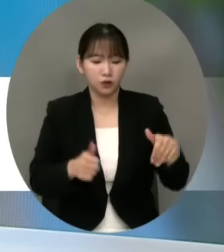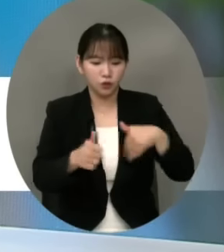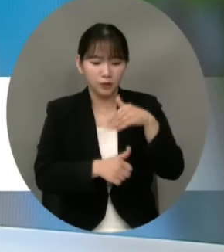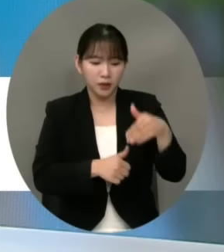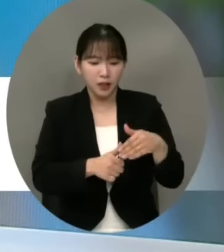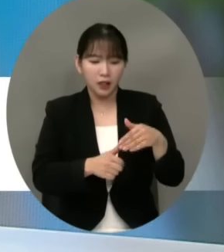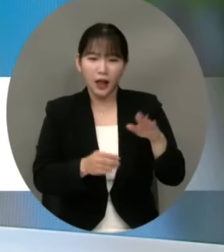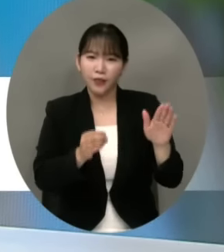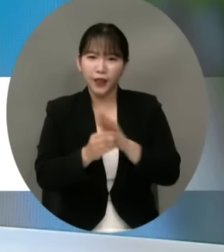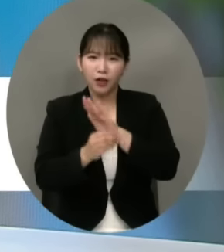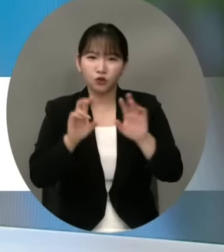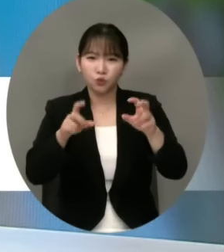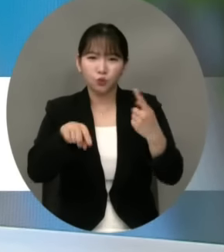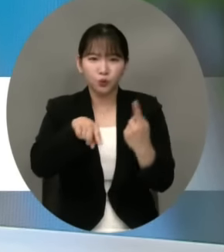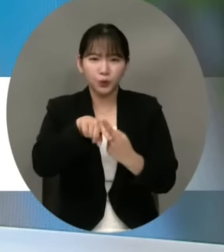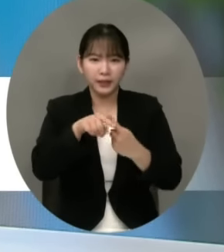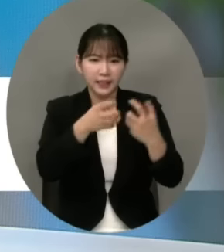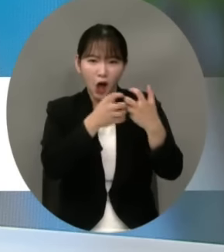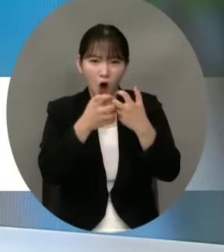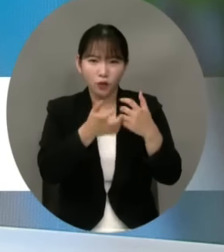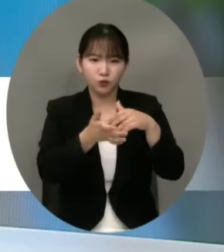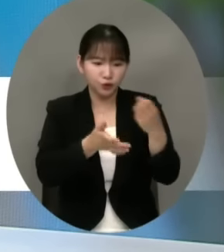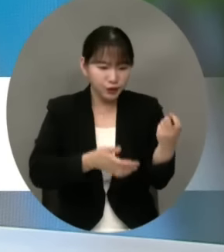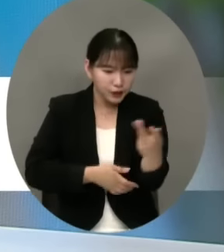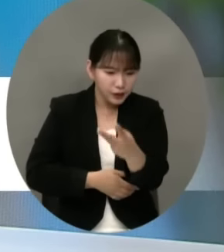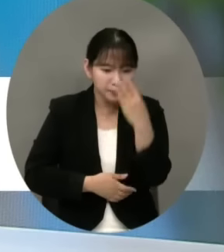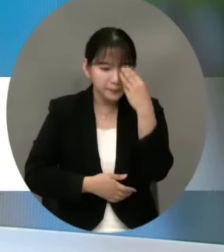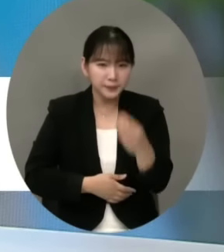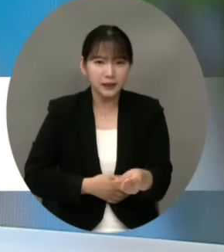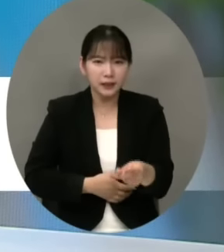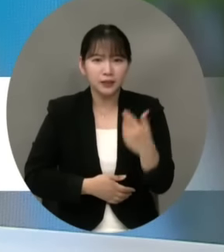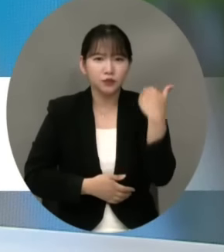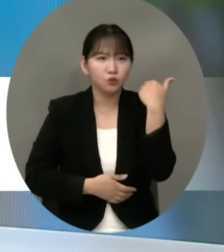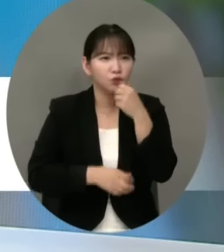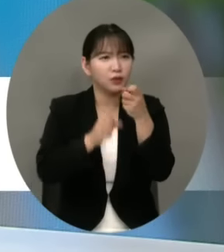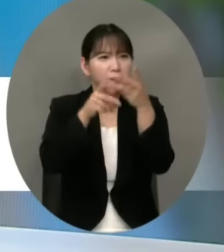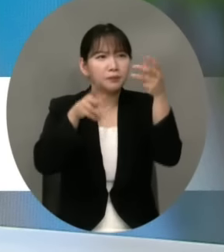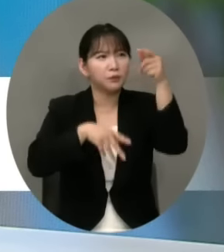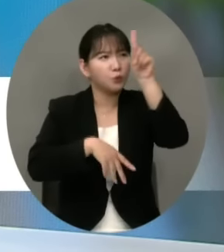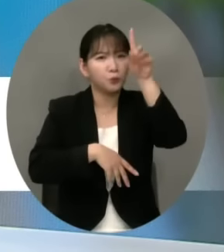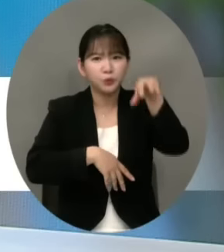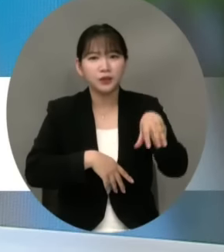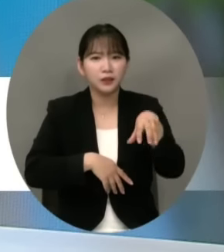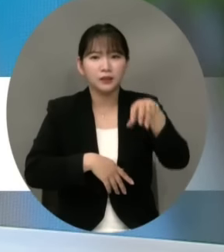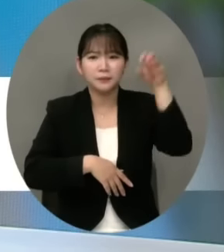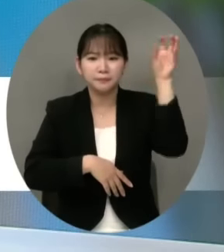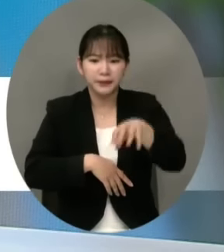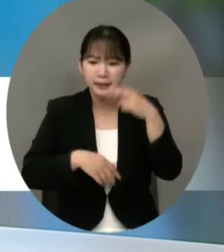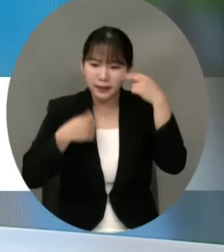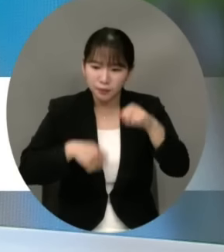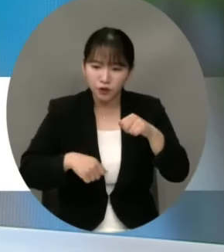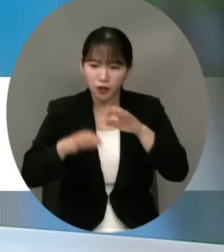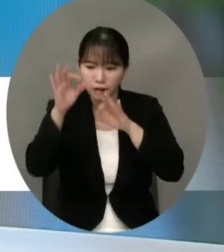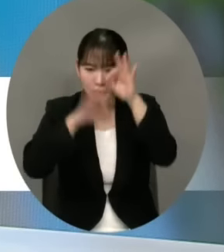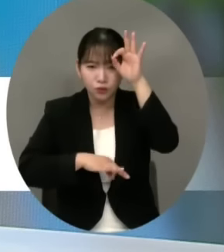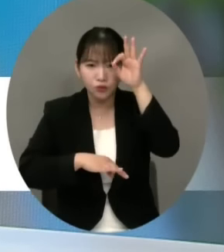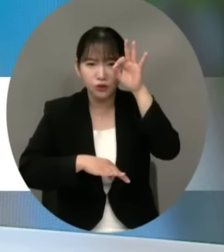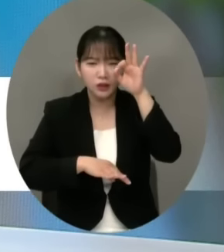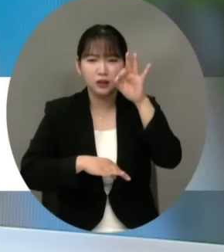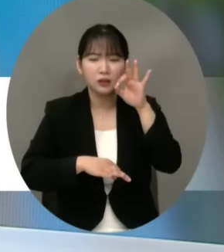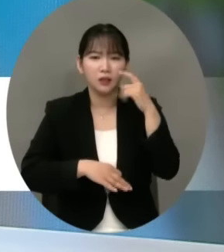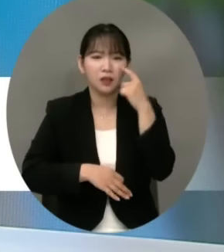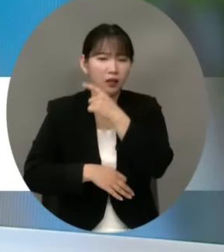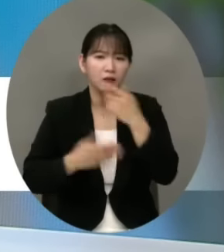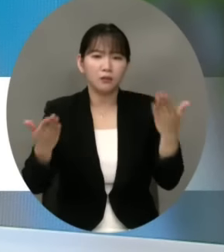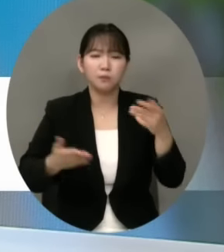주변에선 탁구공 크기만한 얼음 여러 개가 발견됐는데 누가 몇 층에서 고의로 던진 것인지 피의자 특정조차